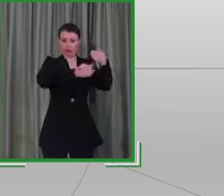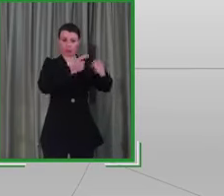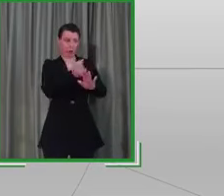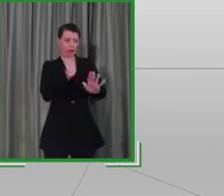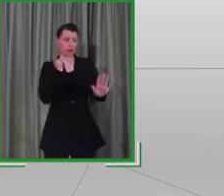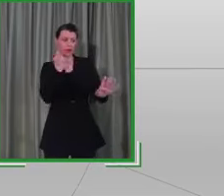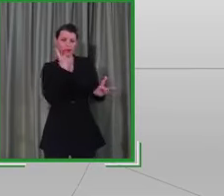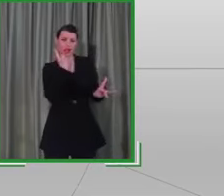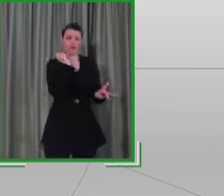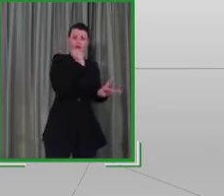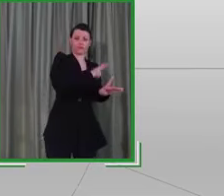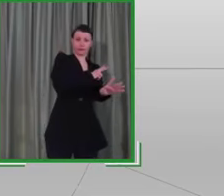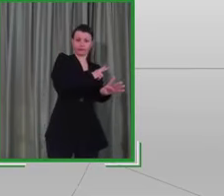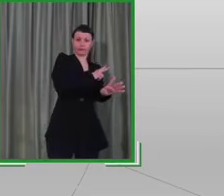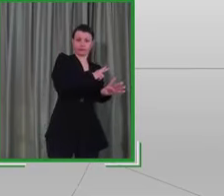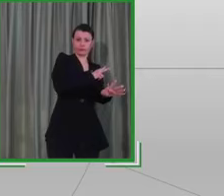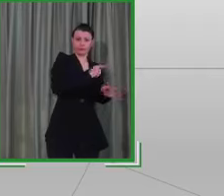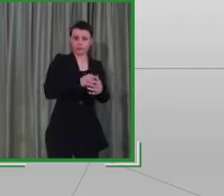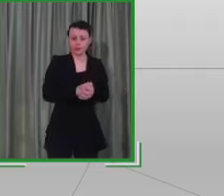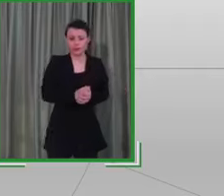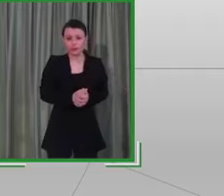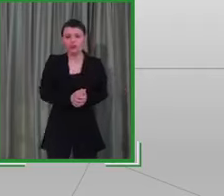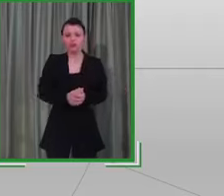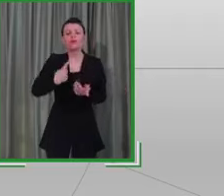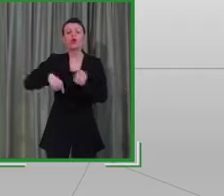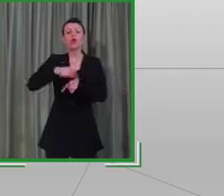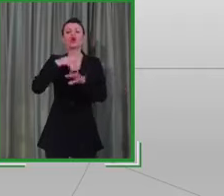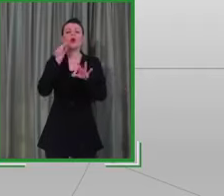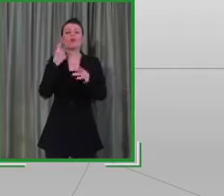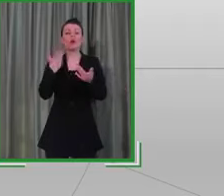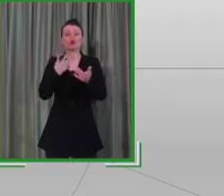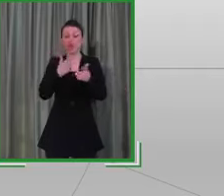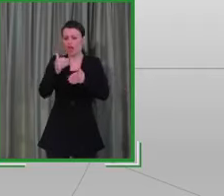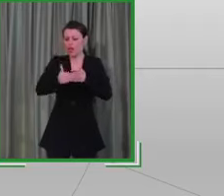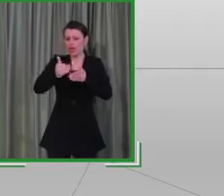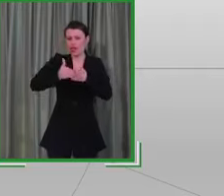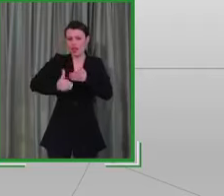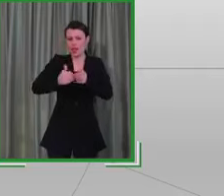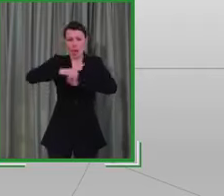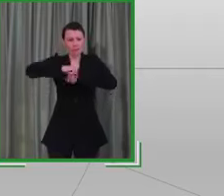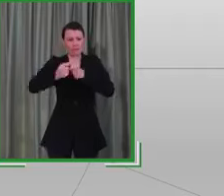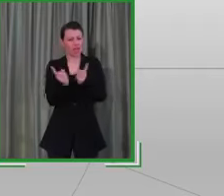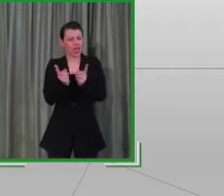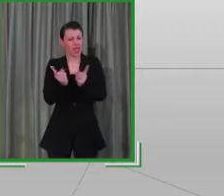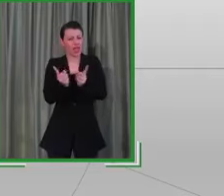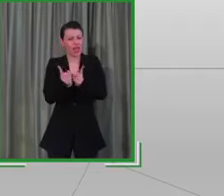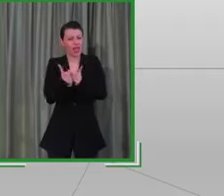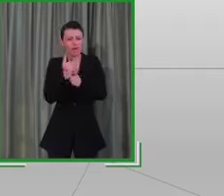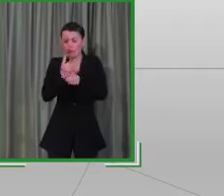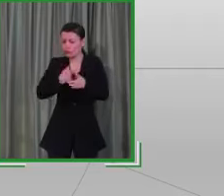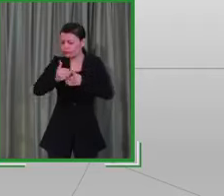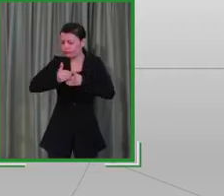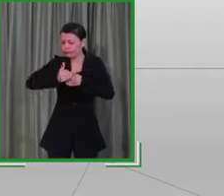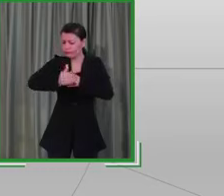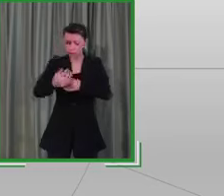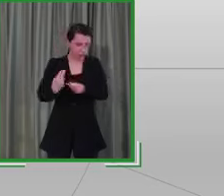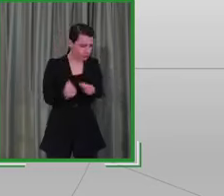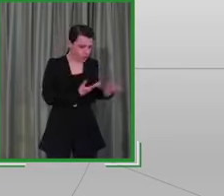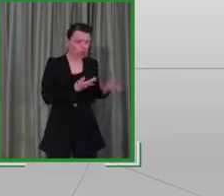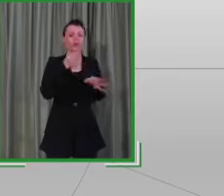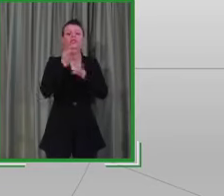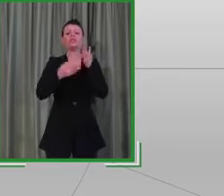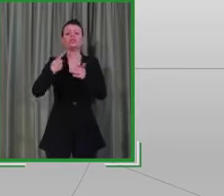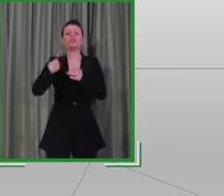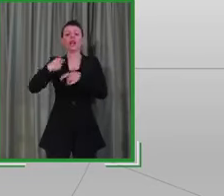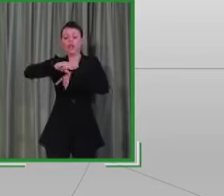strettissimi dal punto di vista temporale che impongono a breve una